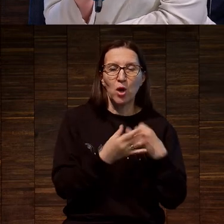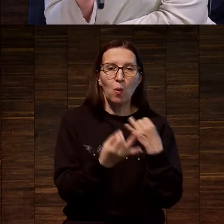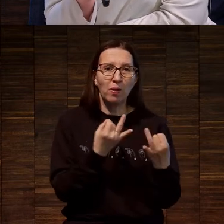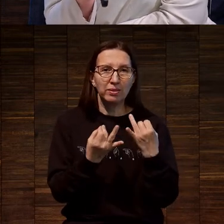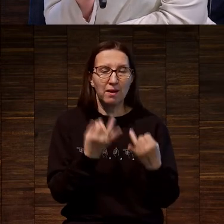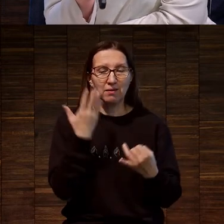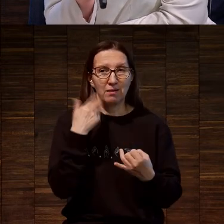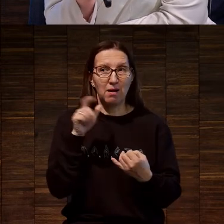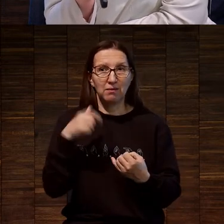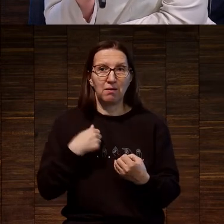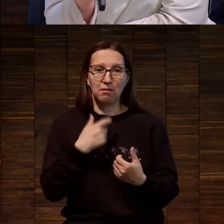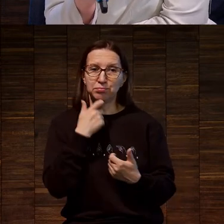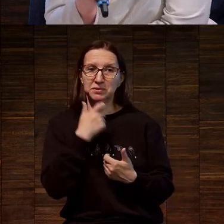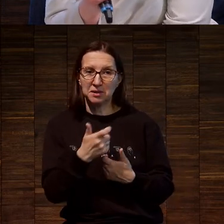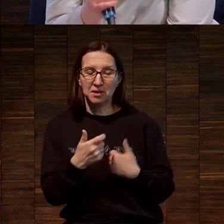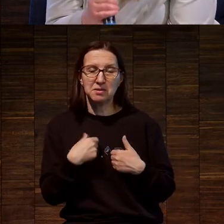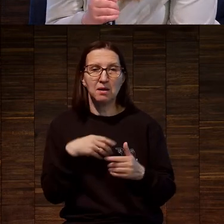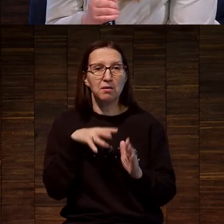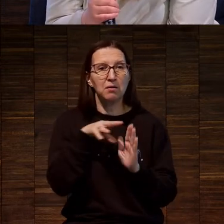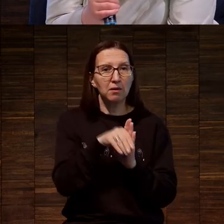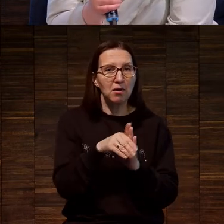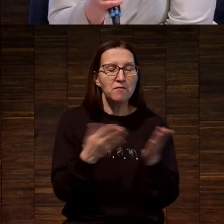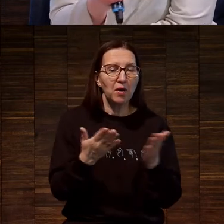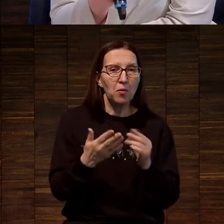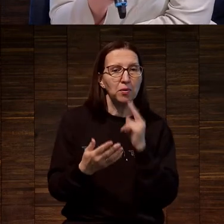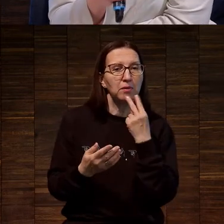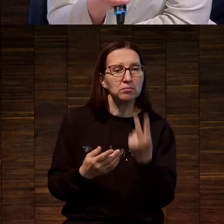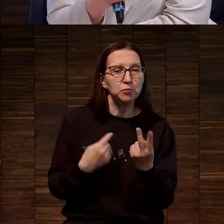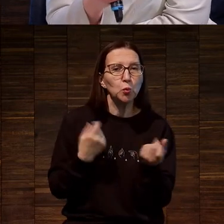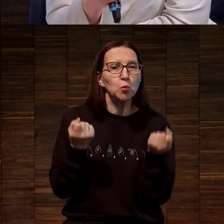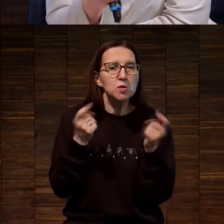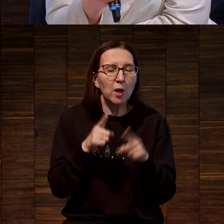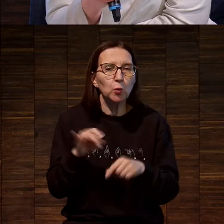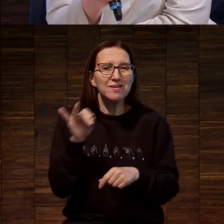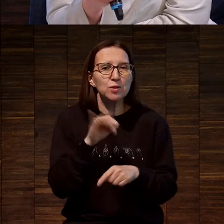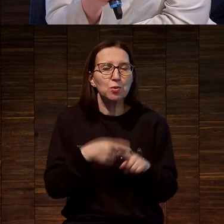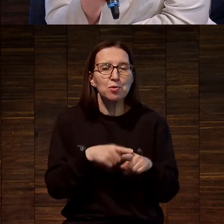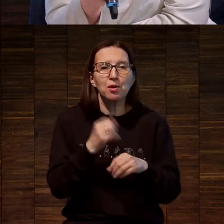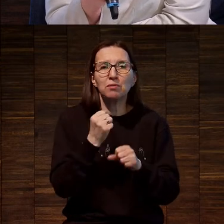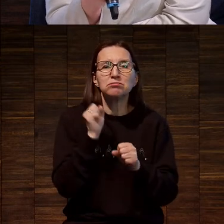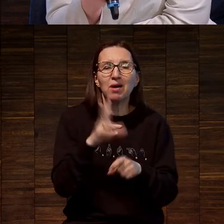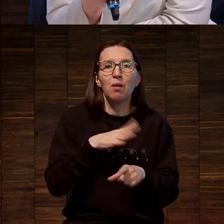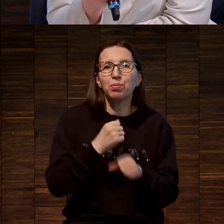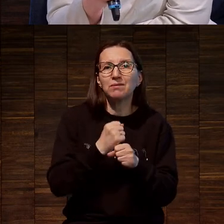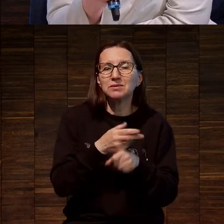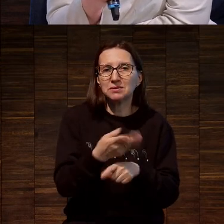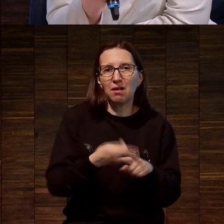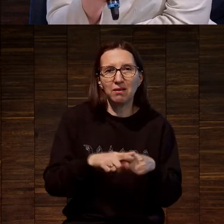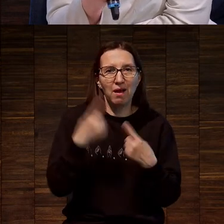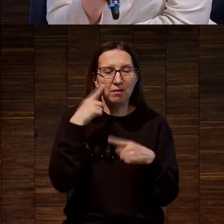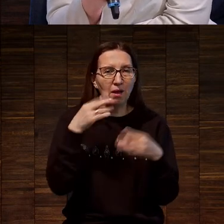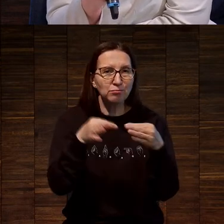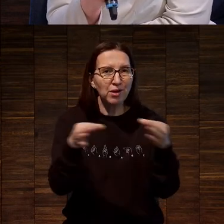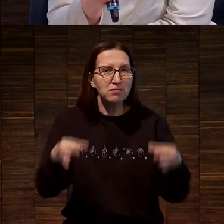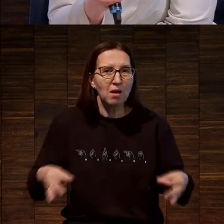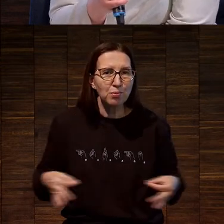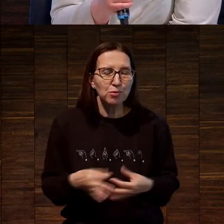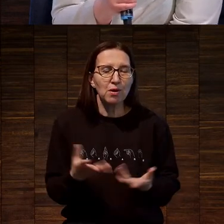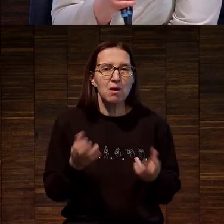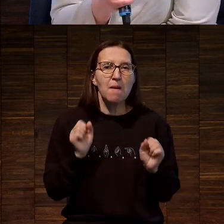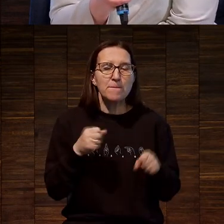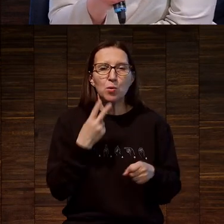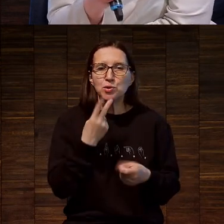напрямую участвуют в каком-то диалоге, узнают историю создания работ и могут узнать о